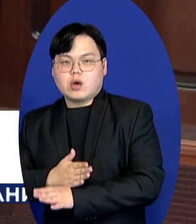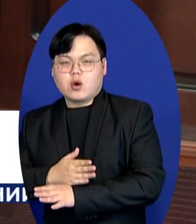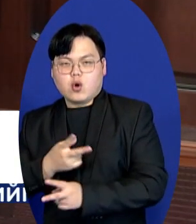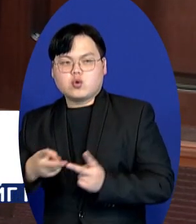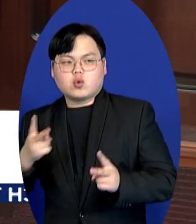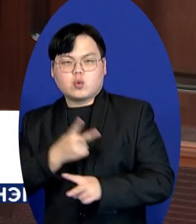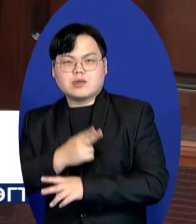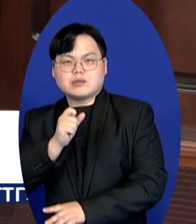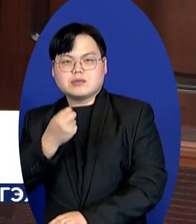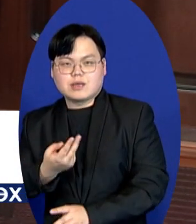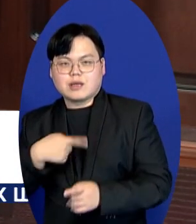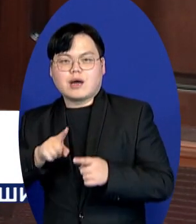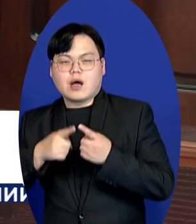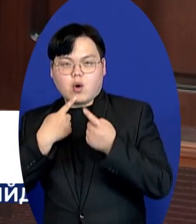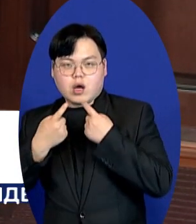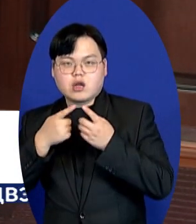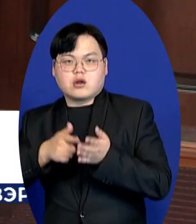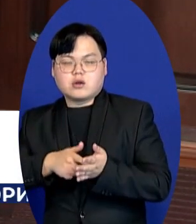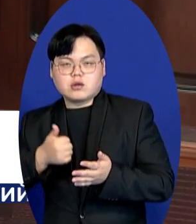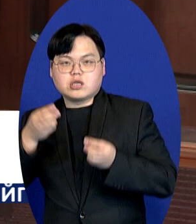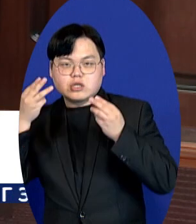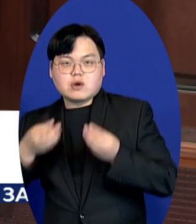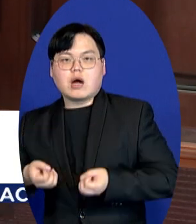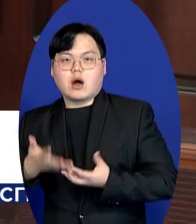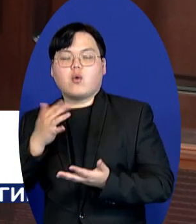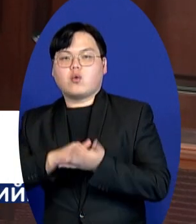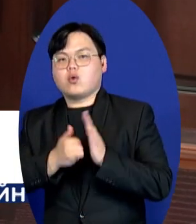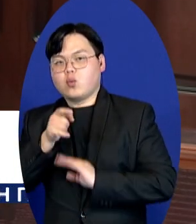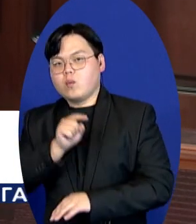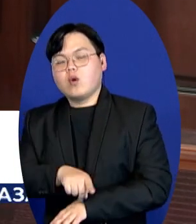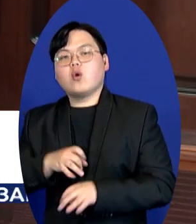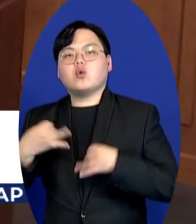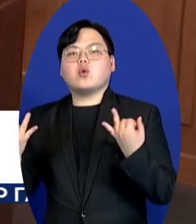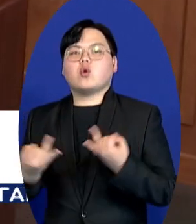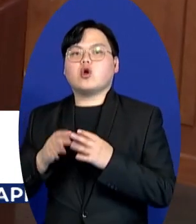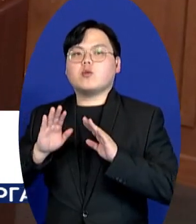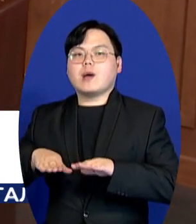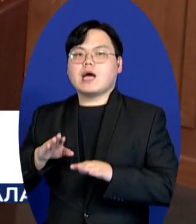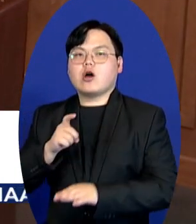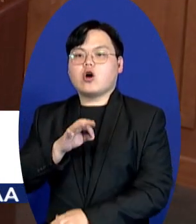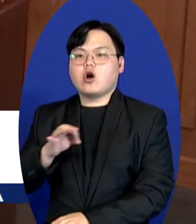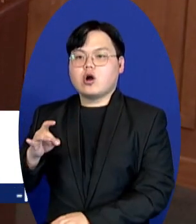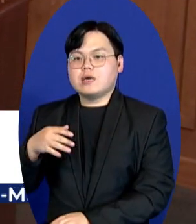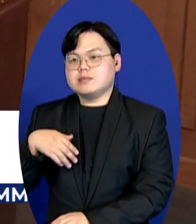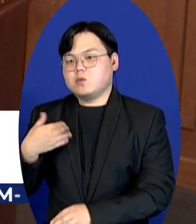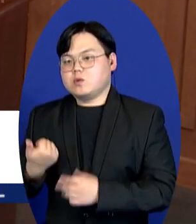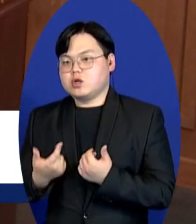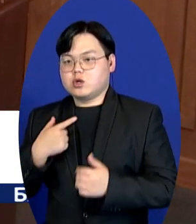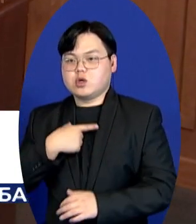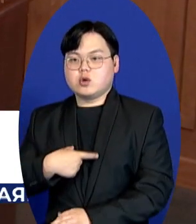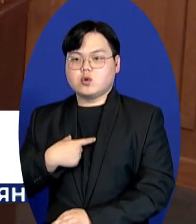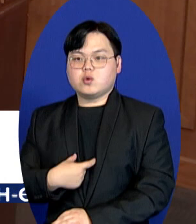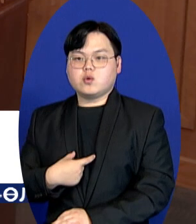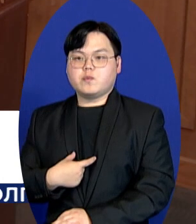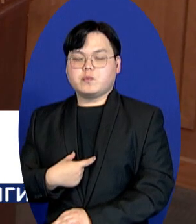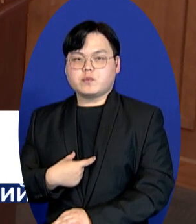гэсэн дайлбарыг улсын хурлын ажлын хэсгийн гишүүд өгч байгаа юм. За улсын хурлын төрийн байгуулалтын байнгын хорооны зарим гишүүний хувьд үндсэн